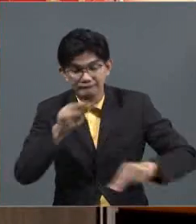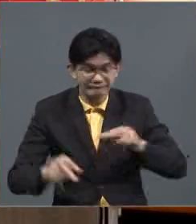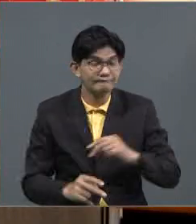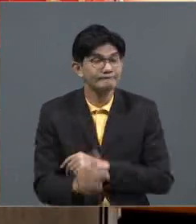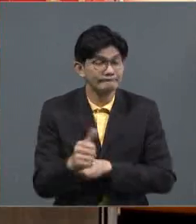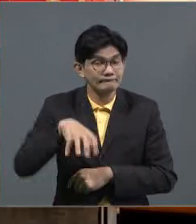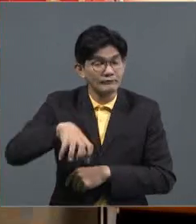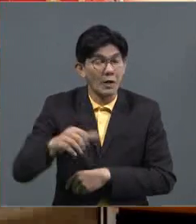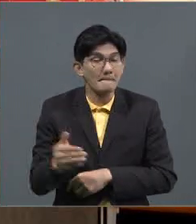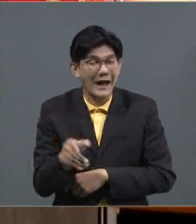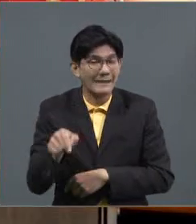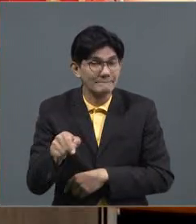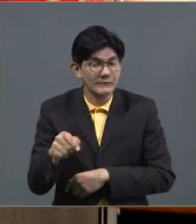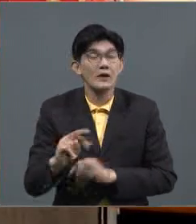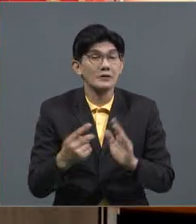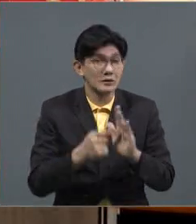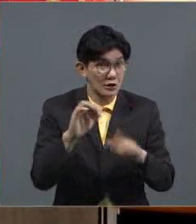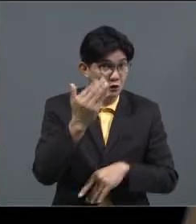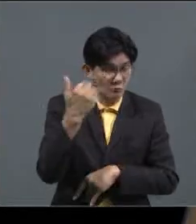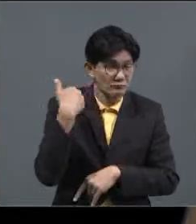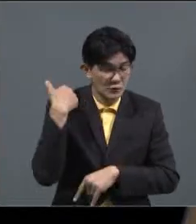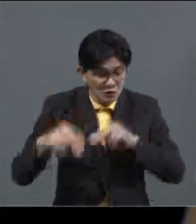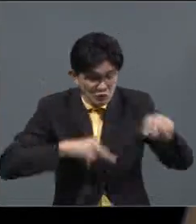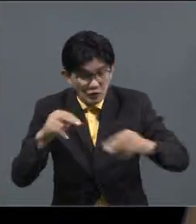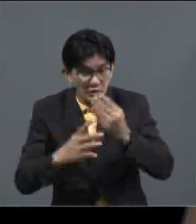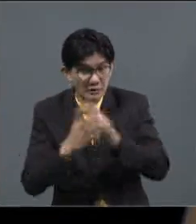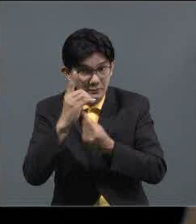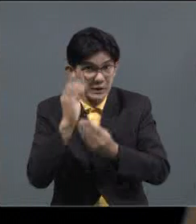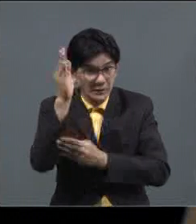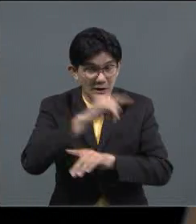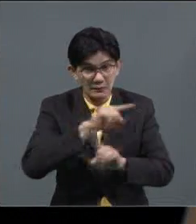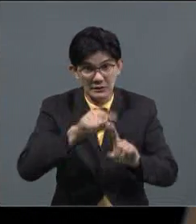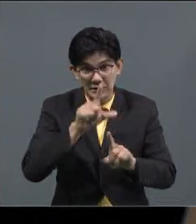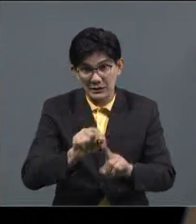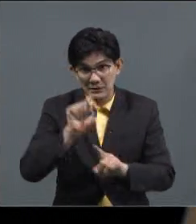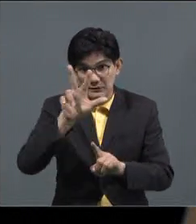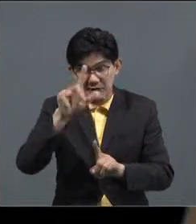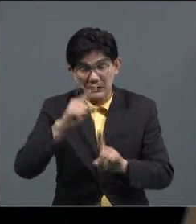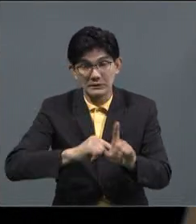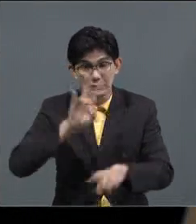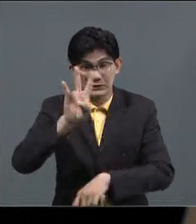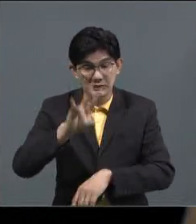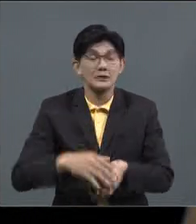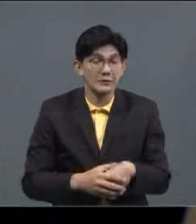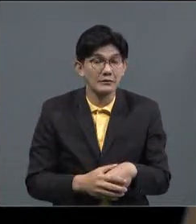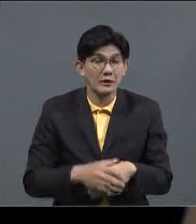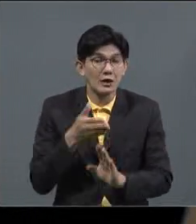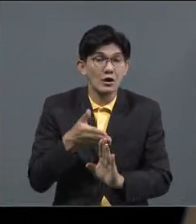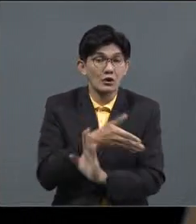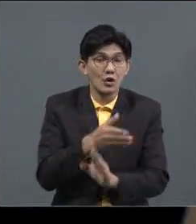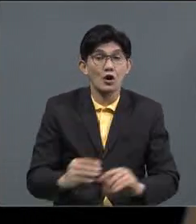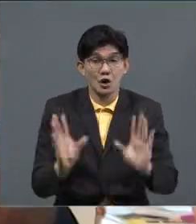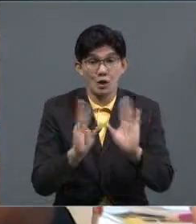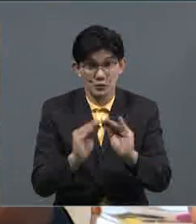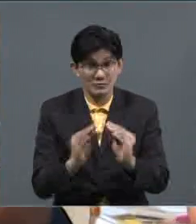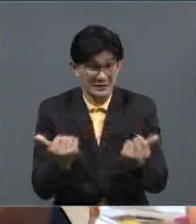ที่กรมประมงนะครับซึ่งก็เลยนัดเลยฮะเดี๋ยวจะเข้าไปตรวจสอบสัปดาห์หน้าวันที่23กรกฎาคมทีนี้ก่อนการประชุมที่คุณผู้ชมเห็นนี้จะ